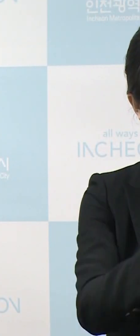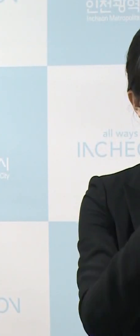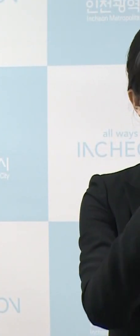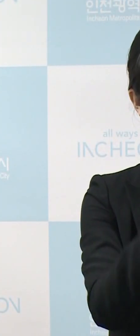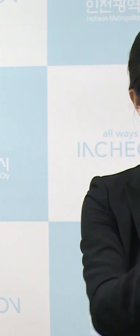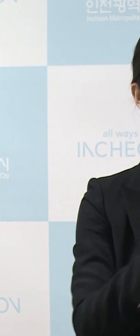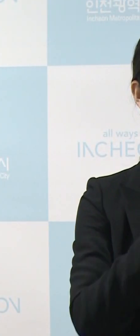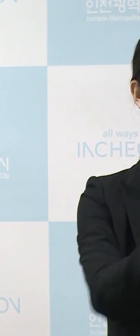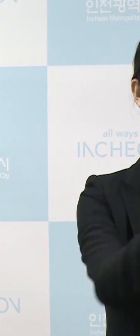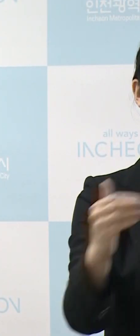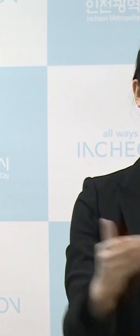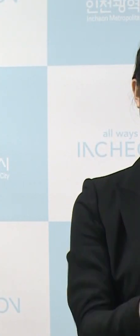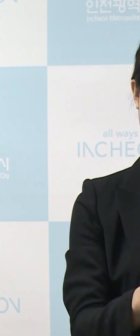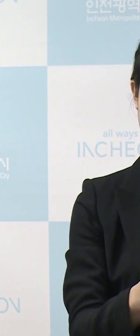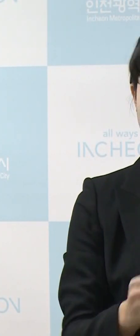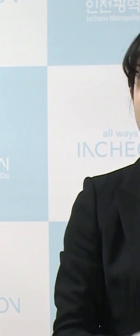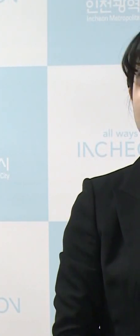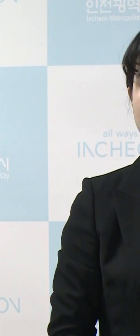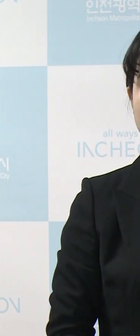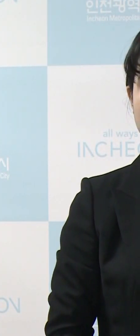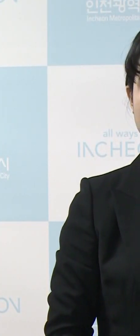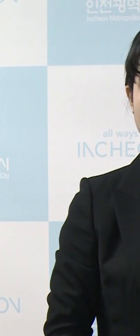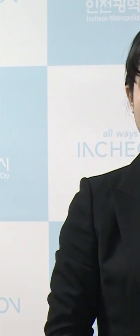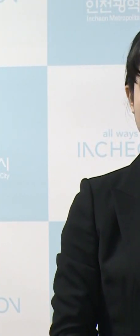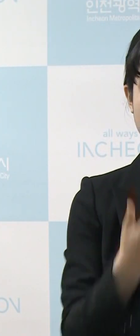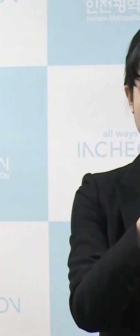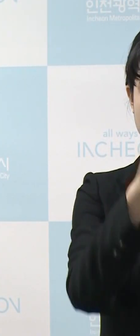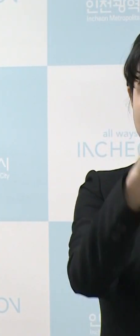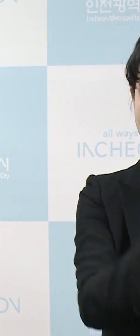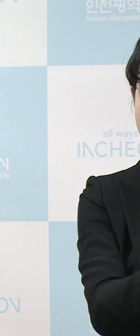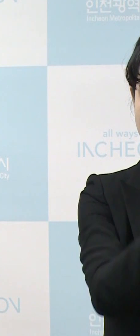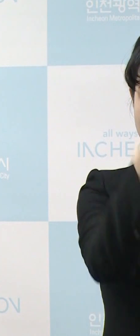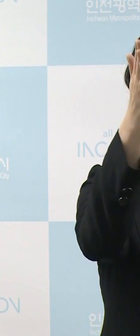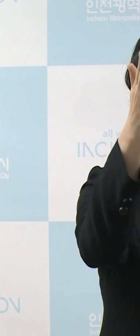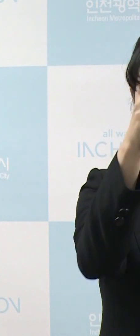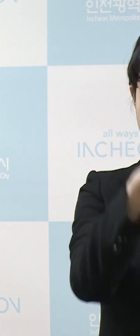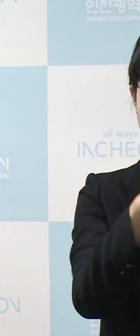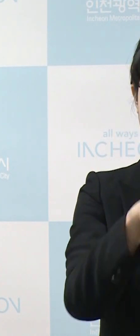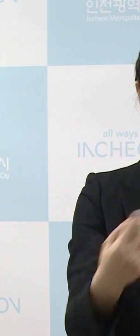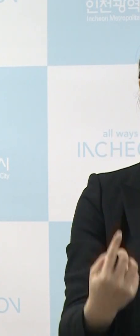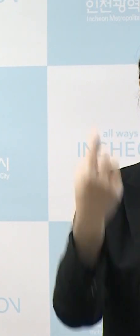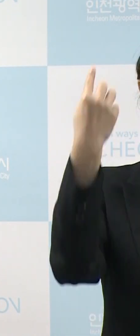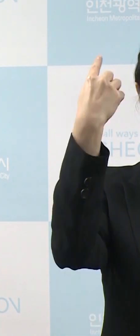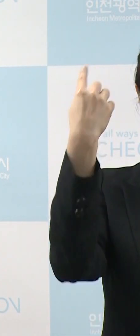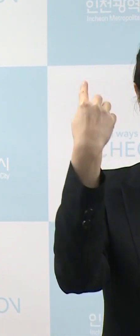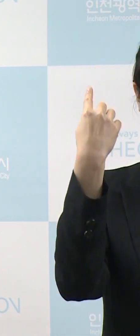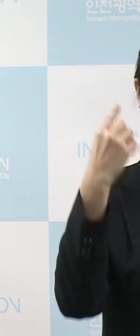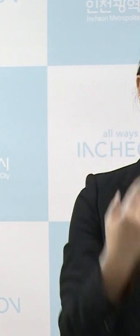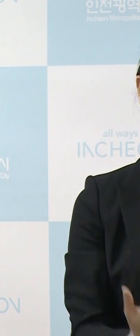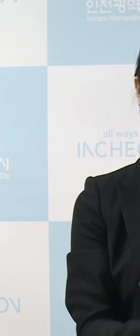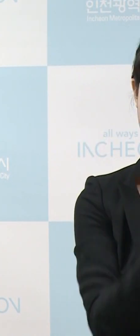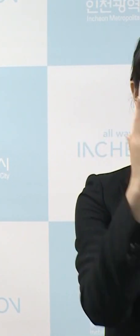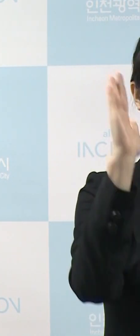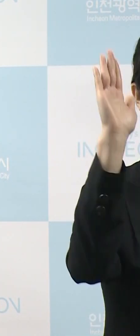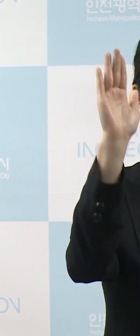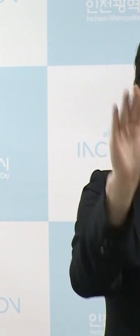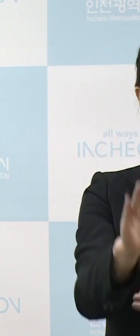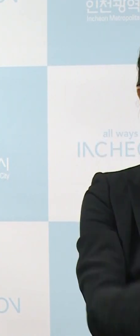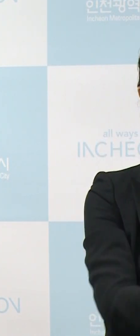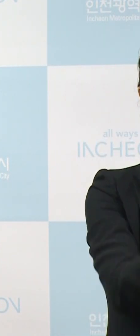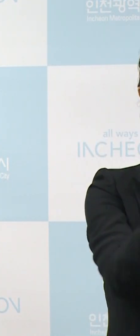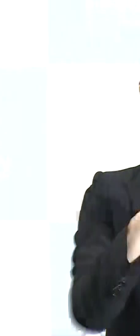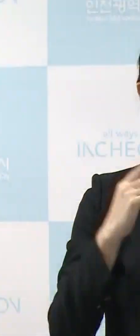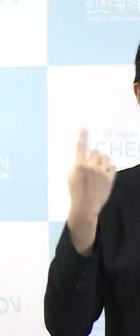양성 판정을 받았습니다. 인천시는 어제 확진 환자 발생 시 즉시 인천시와